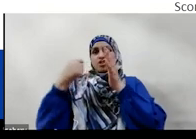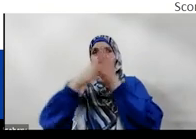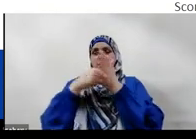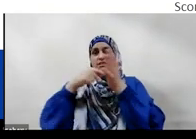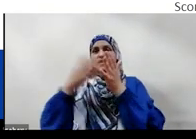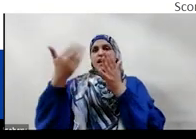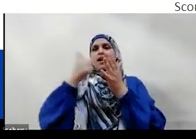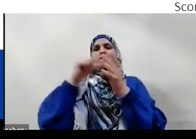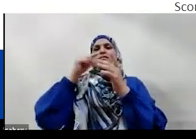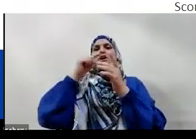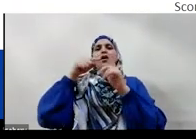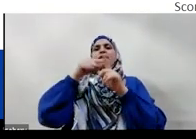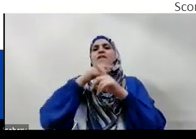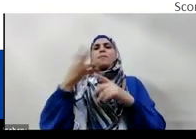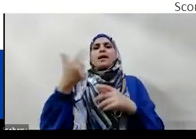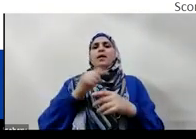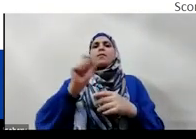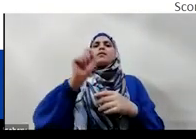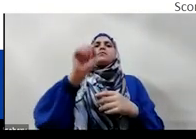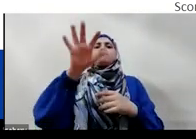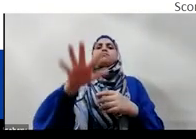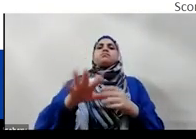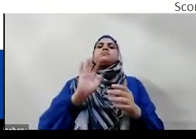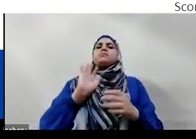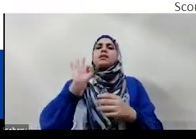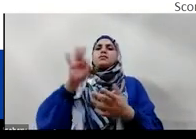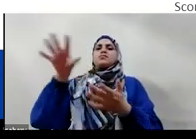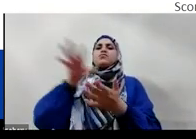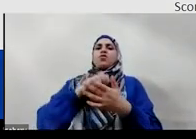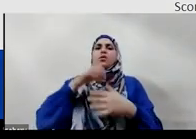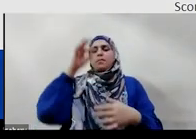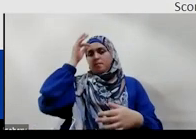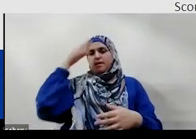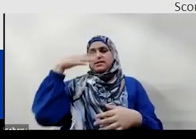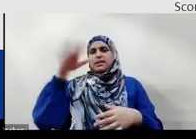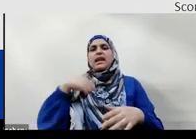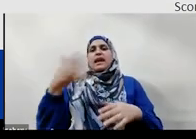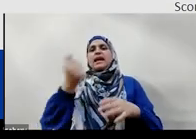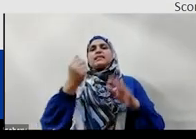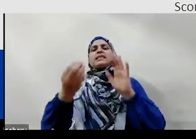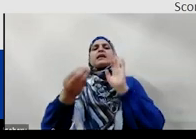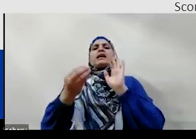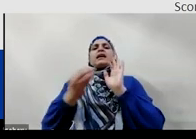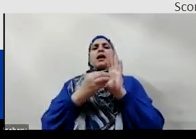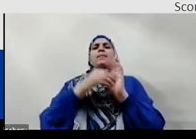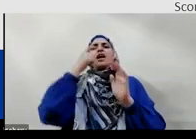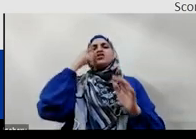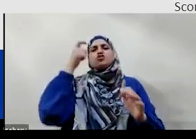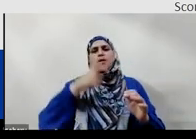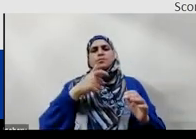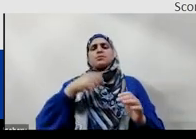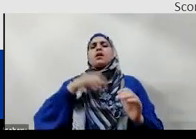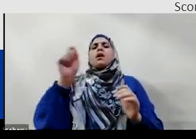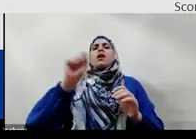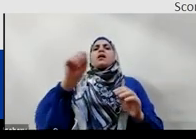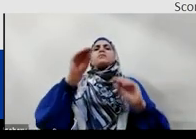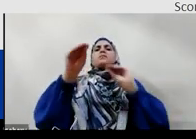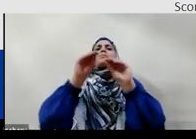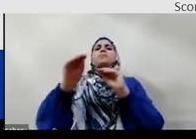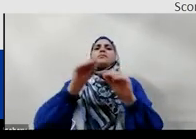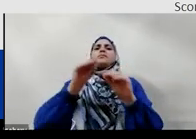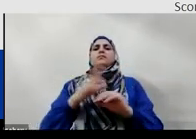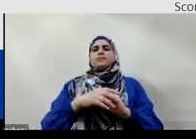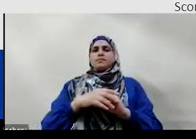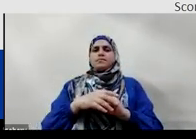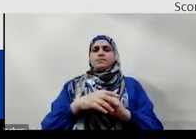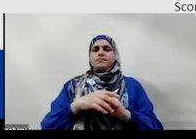درجة علمية هي البكالوريوس، فليكن أنا كنت واخدها من عين شمس، فبضغط عليها، وتحت submit transcript هعمل choose